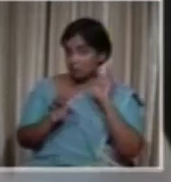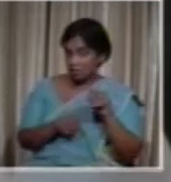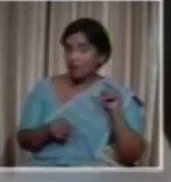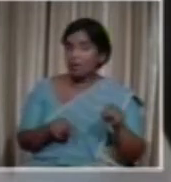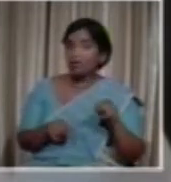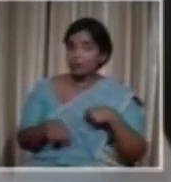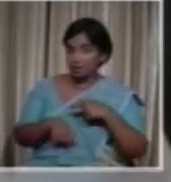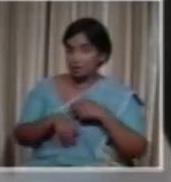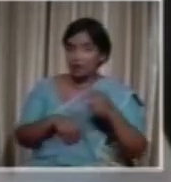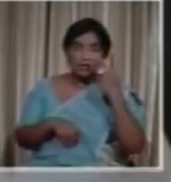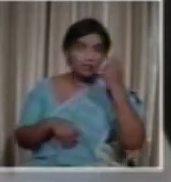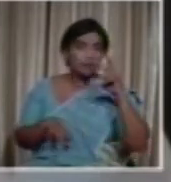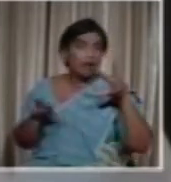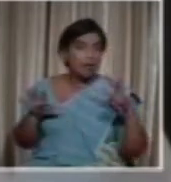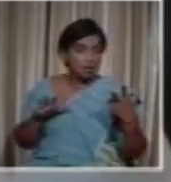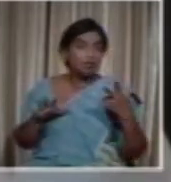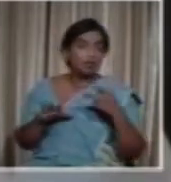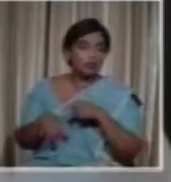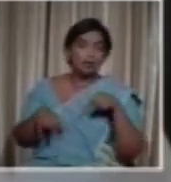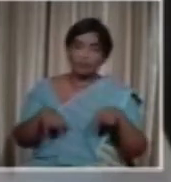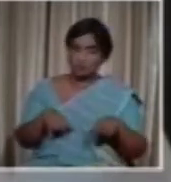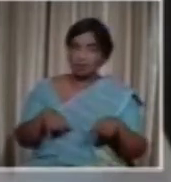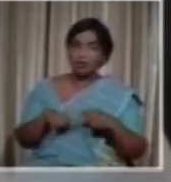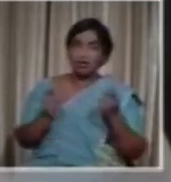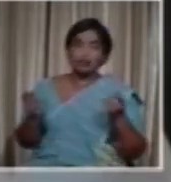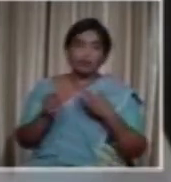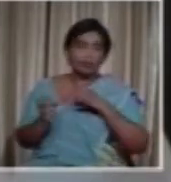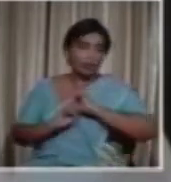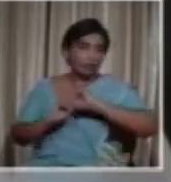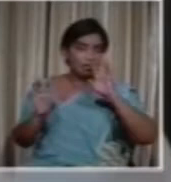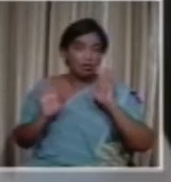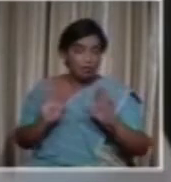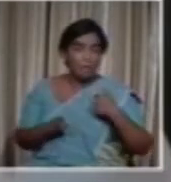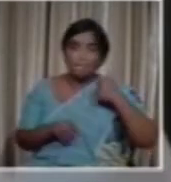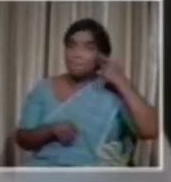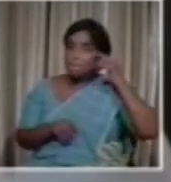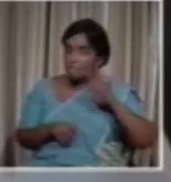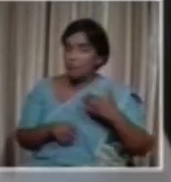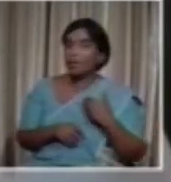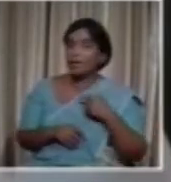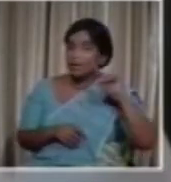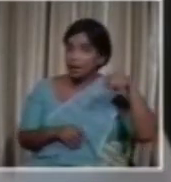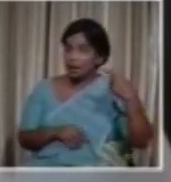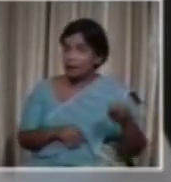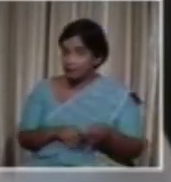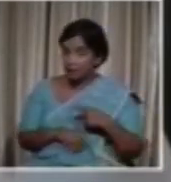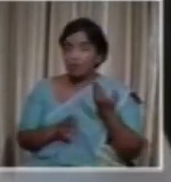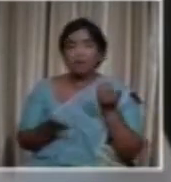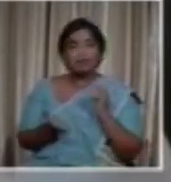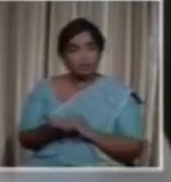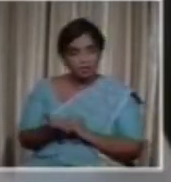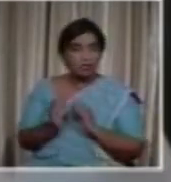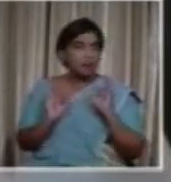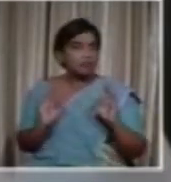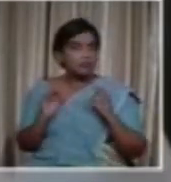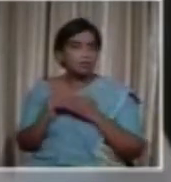මේ වන විට 2800ක පමණ ප්‍රමාණයක් තමයි අපි වෙළඳපොළට නිකුත් කරන්නේ. නමුත් අපි බලාපොරොත්තු වෙනවා හෙට දවසේ ඉඳලා නැවත වතාවක් සාමාන්‍ය